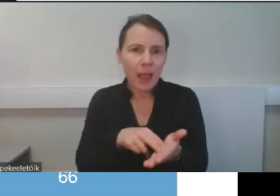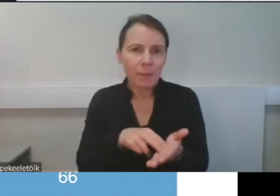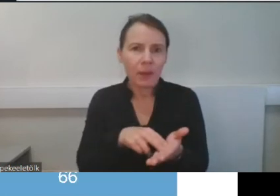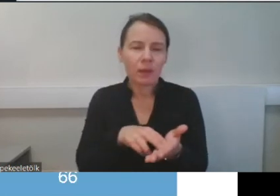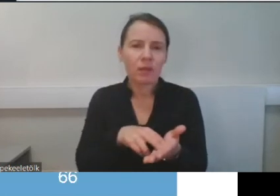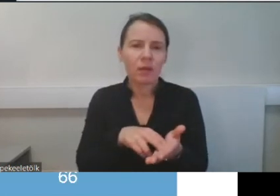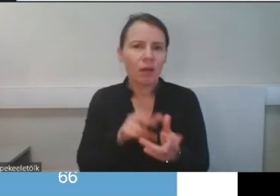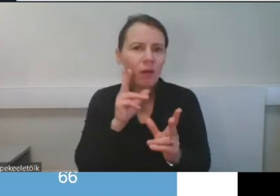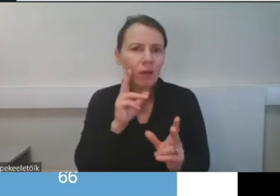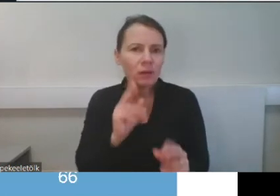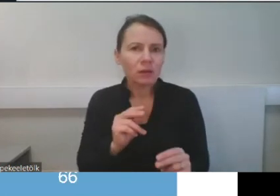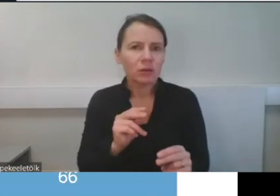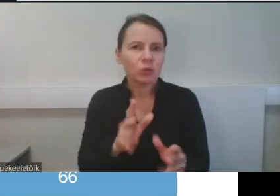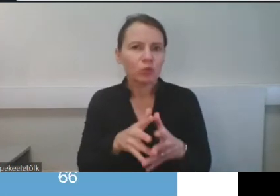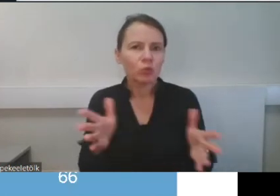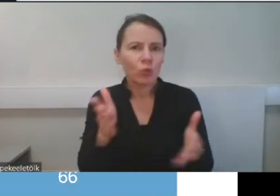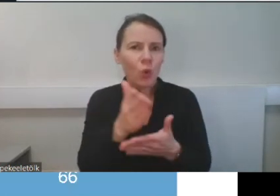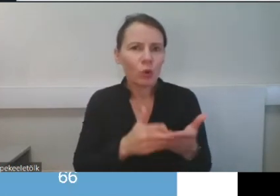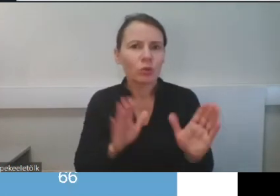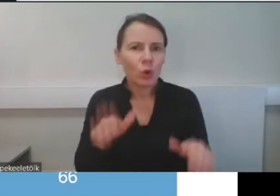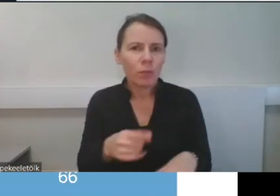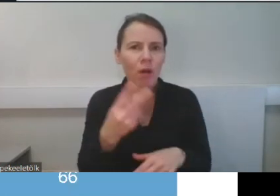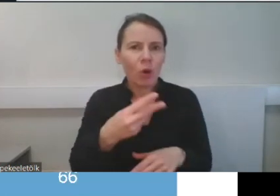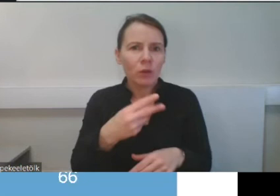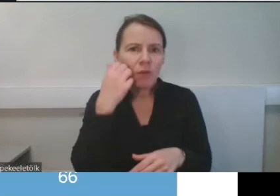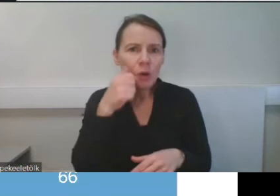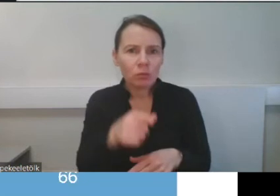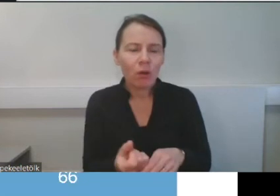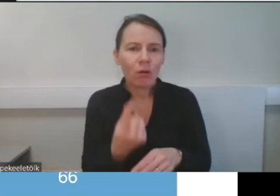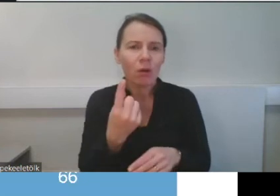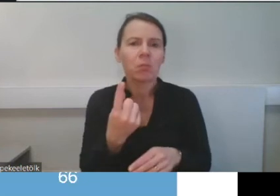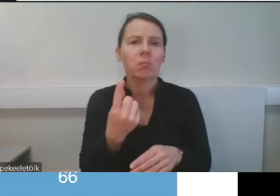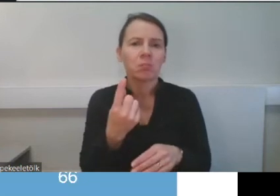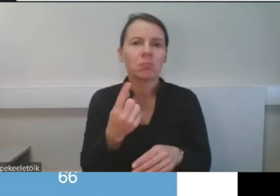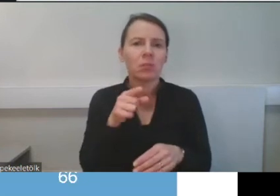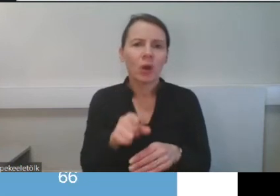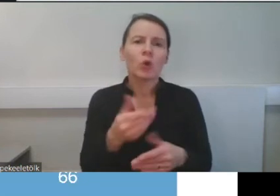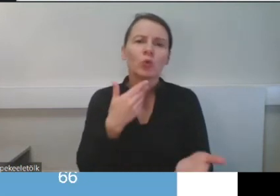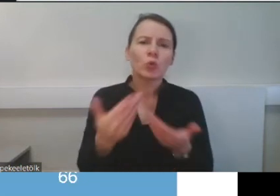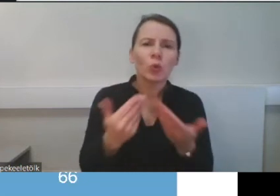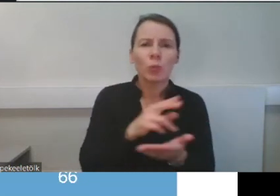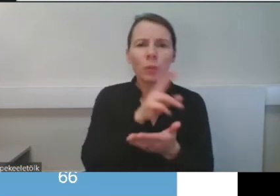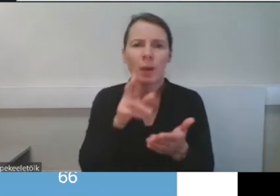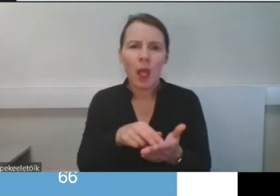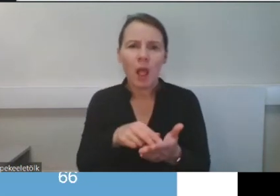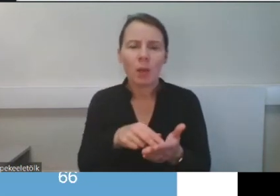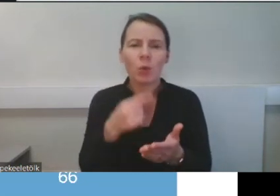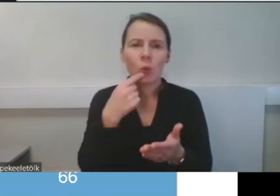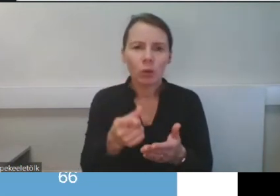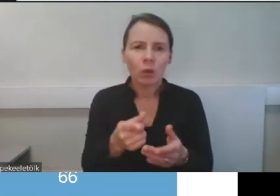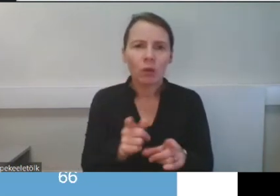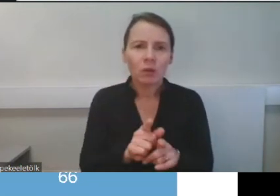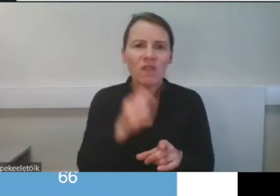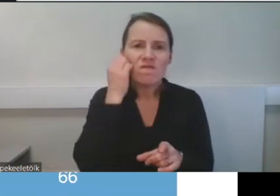siis allapoole. Et siin on ka näha, et elanikkonnas on siis nägemisraskused ja raskused